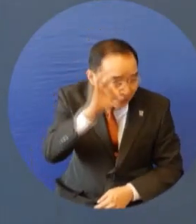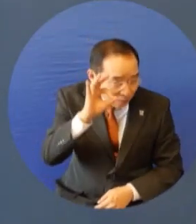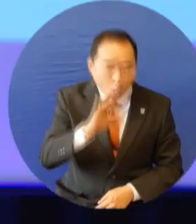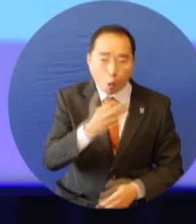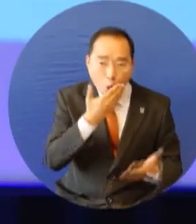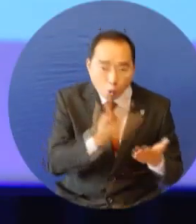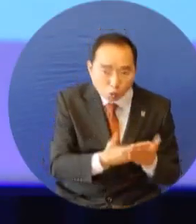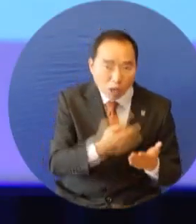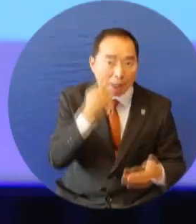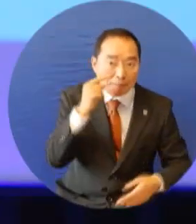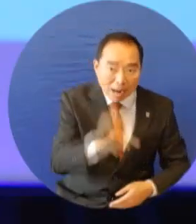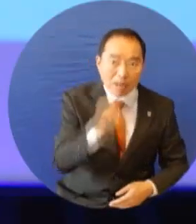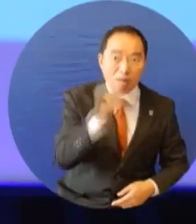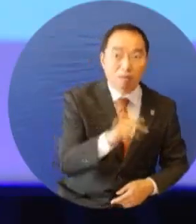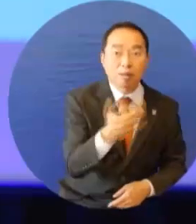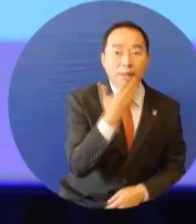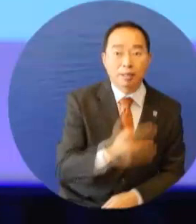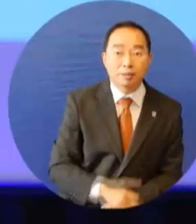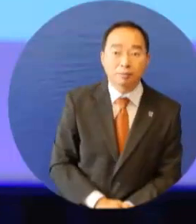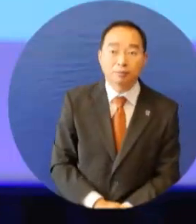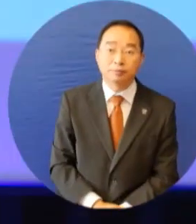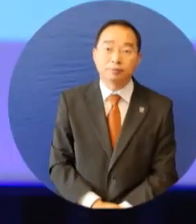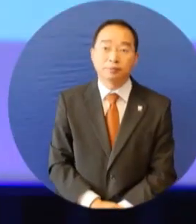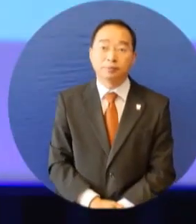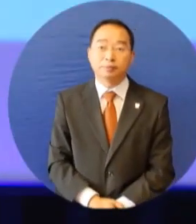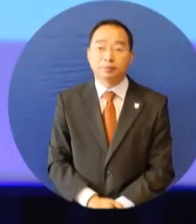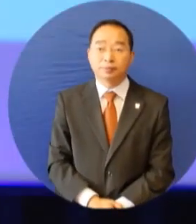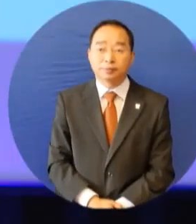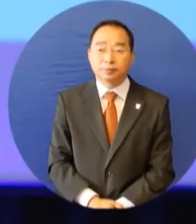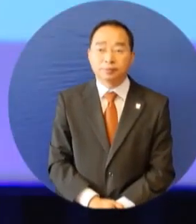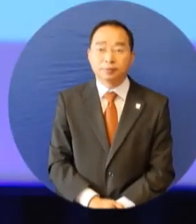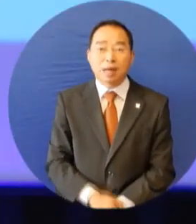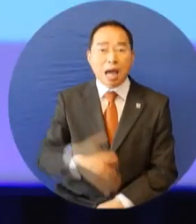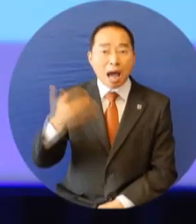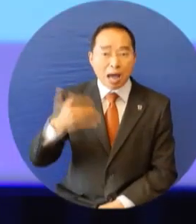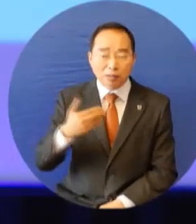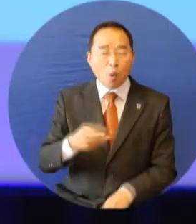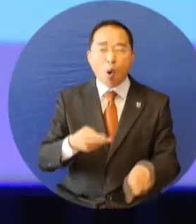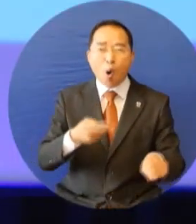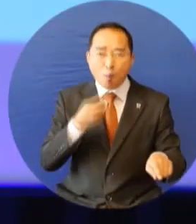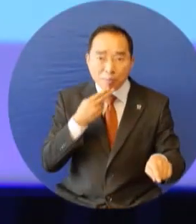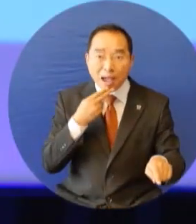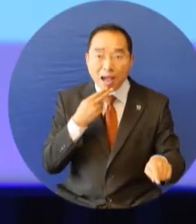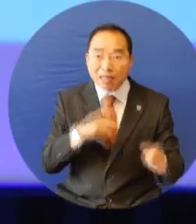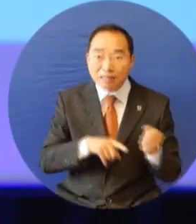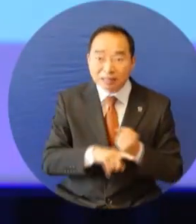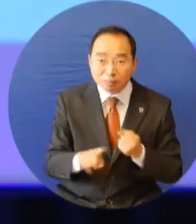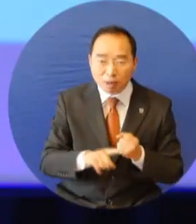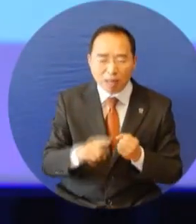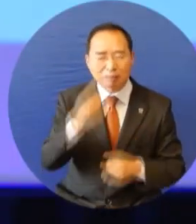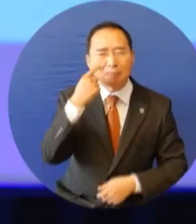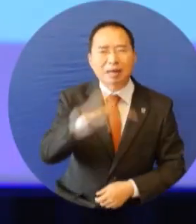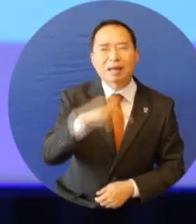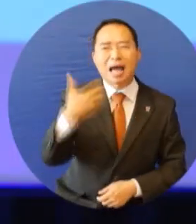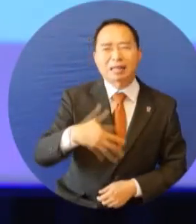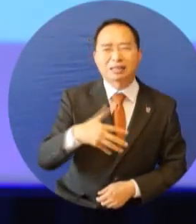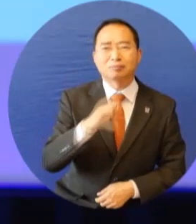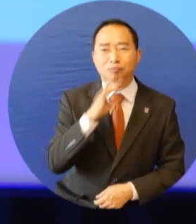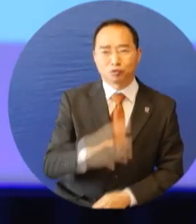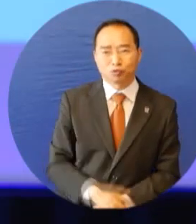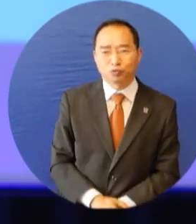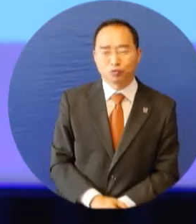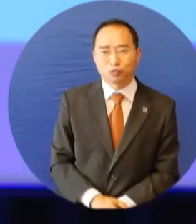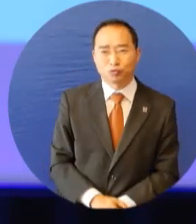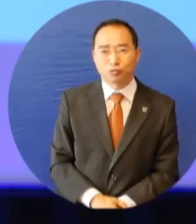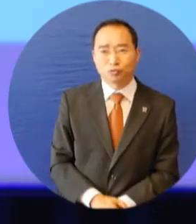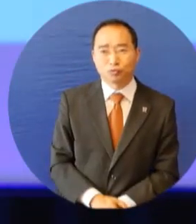아니라 찾으면 찾을수록 귀한 것들이 발견이 되는 거예요. 아직 그